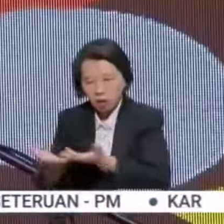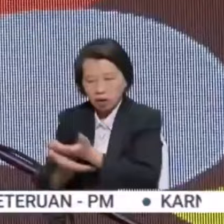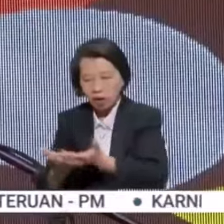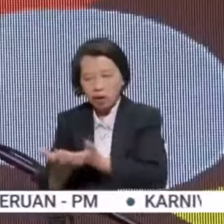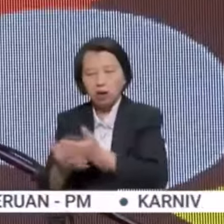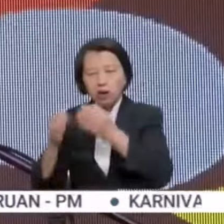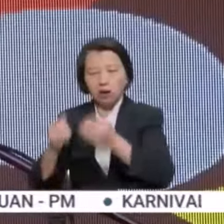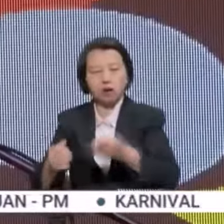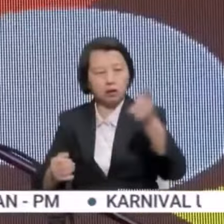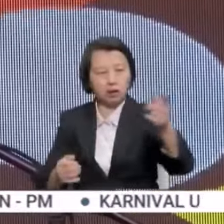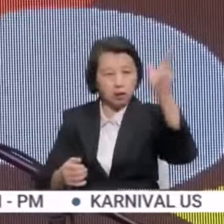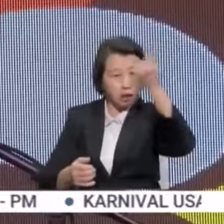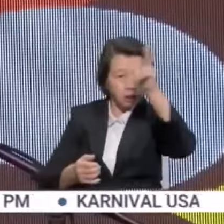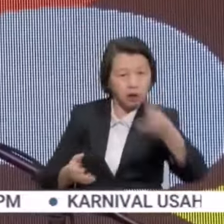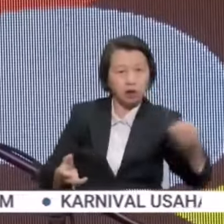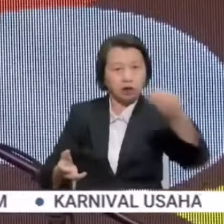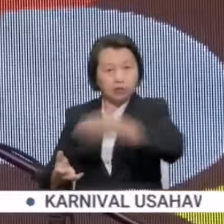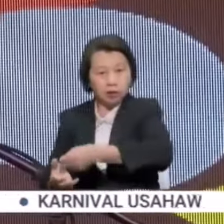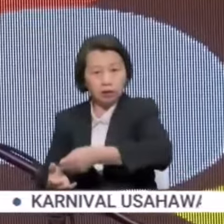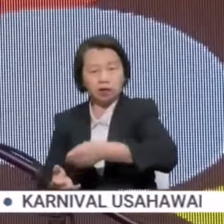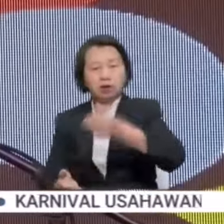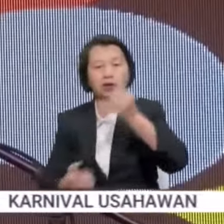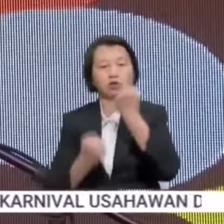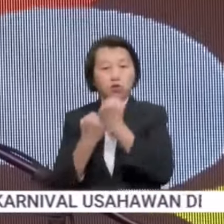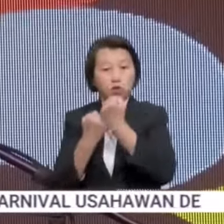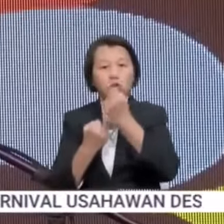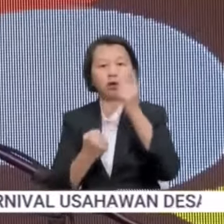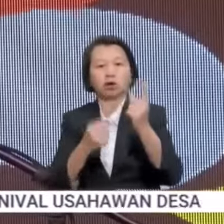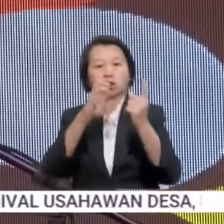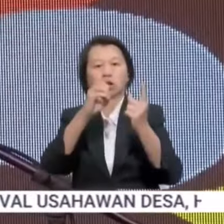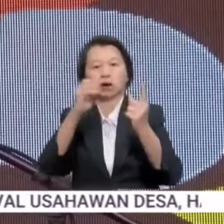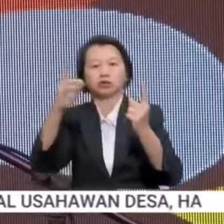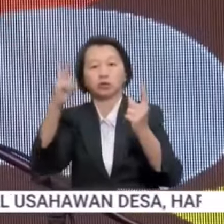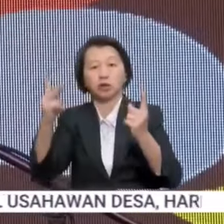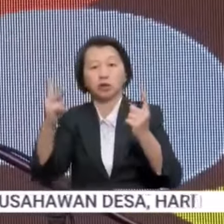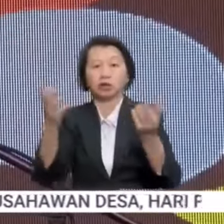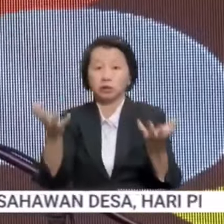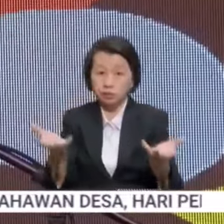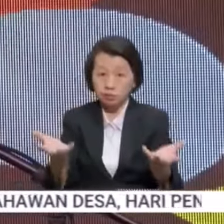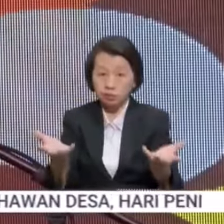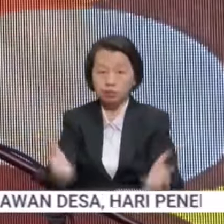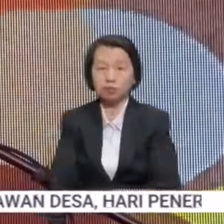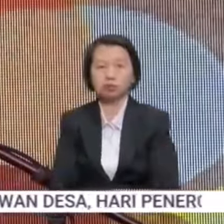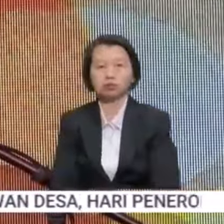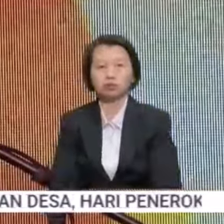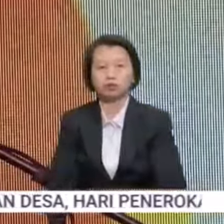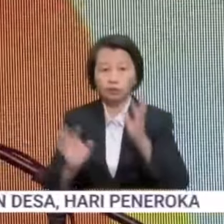berucap pada hari peneroka Felda di Taman Expo Pertanian Serdang Maibs.